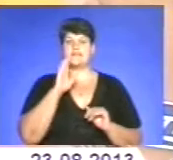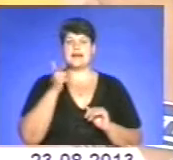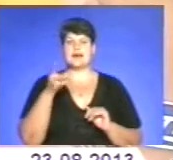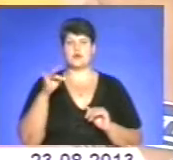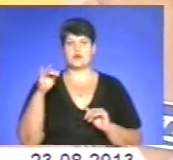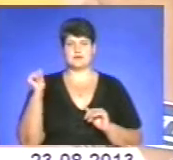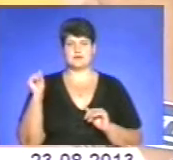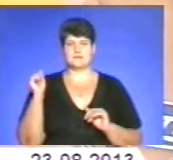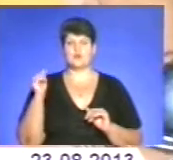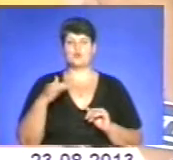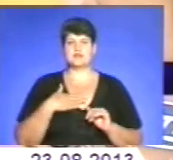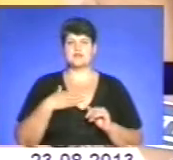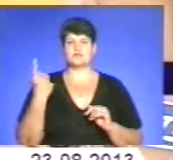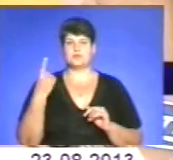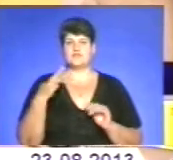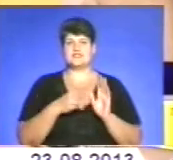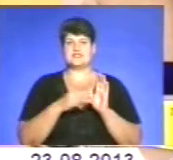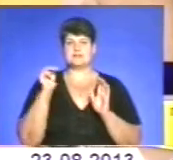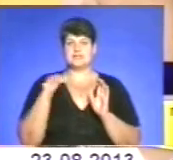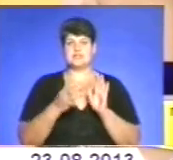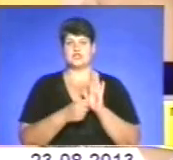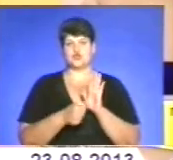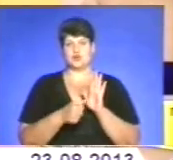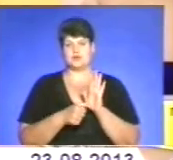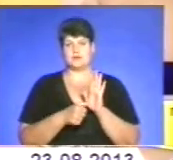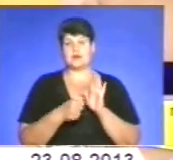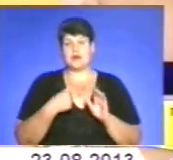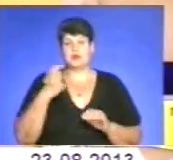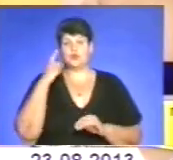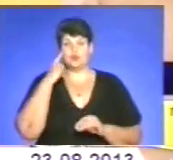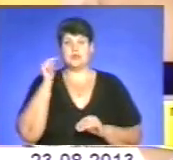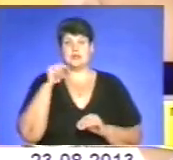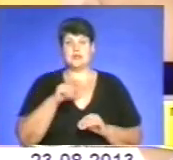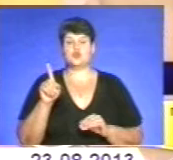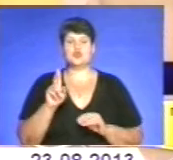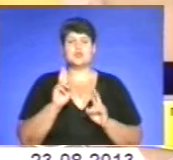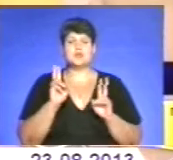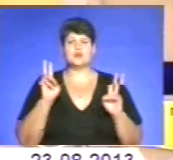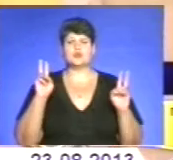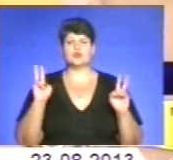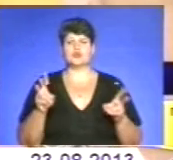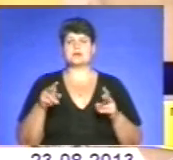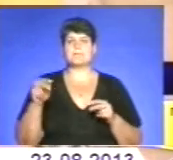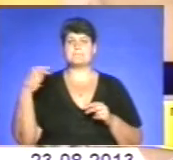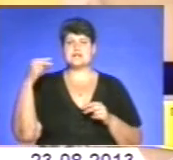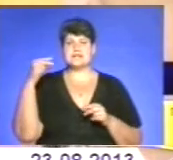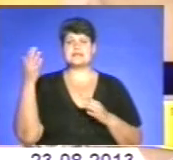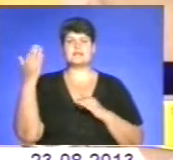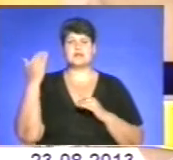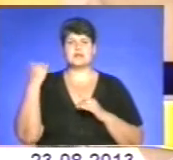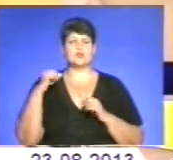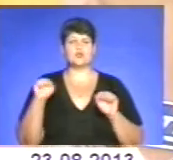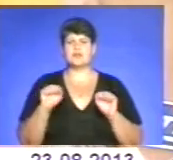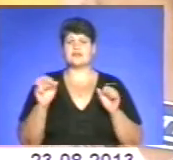області матерів-героїнь 8600. Я думаю, те, що ніхто, ні один із президентів попередніх, ні один